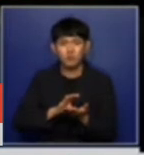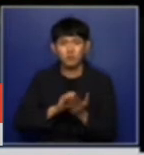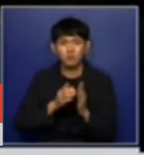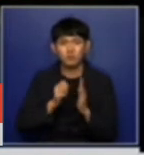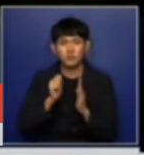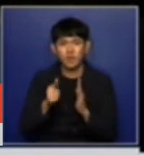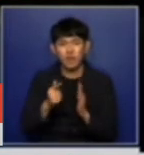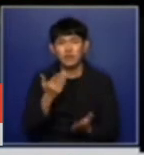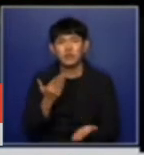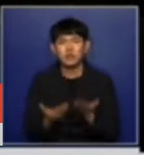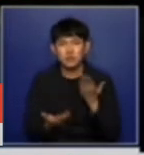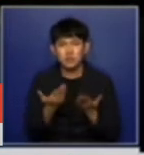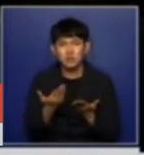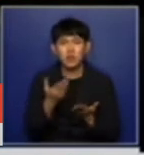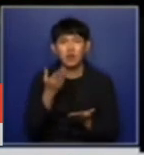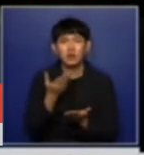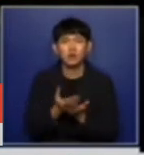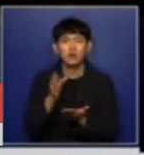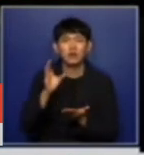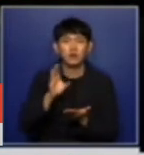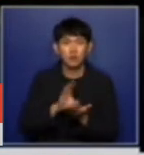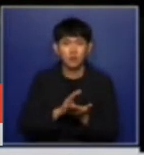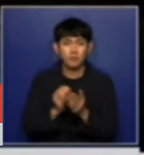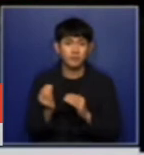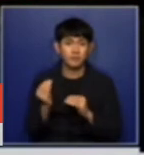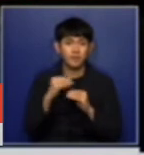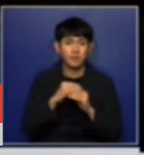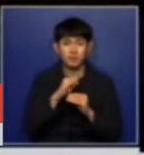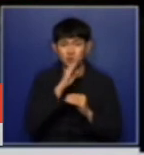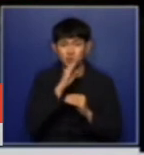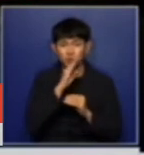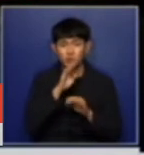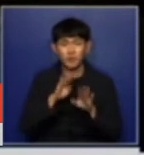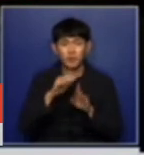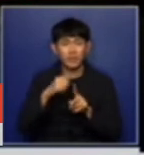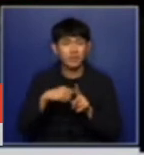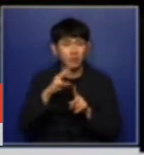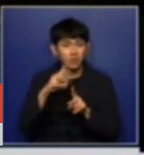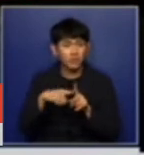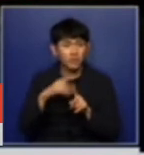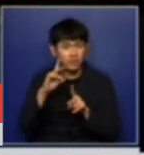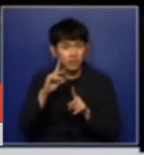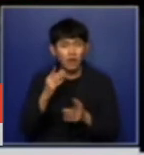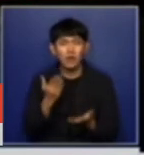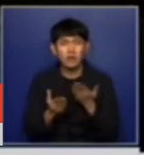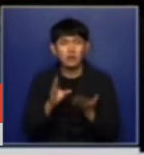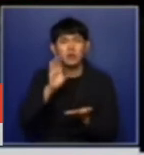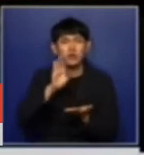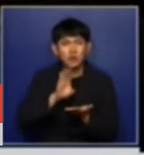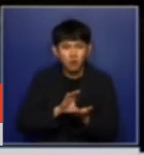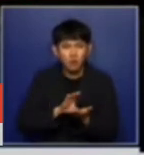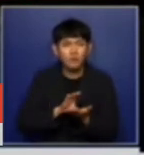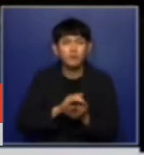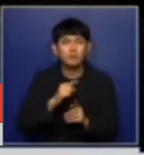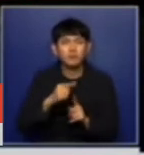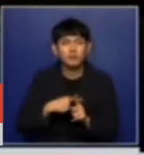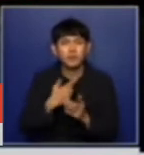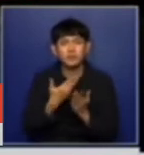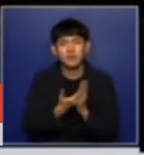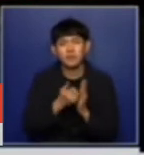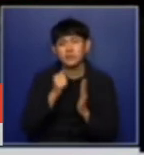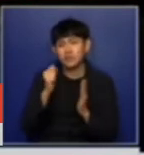ชบัญญัติงบประมาณรายจ่ายเพิ่มเติมถ้าทำขึ้นกลางปีนะครับหรือพระราชบัญญัติงบประมาณรายจ่ายประจ